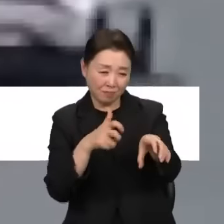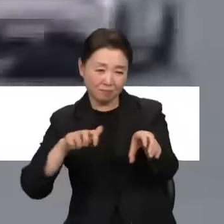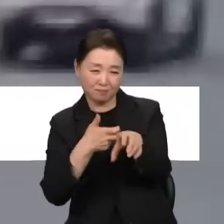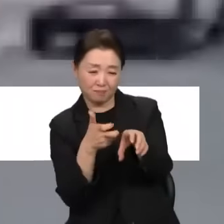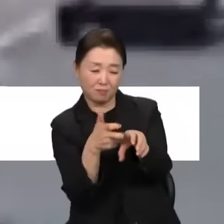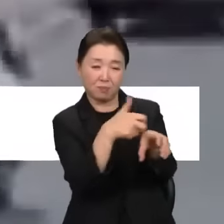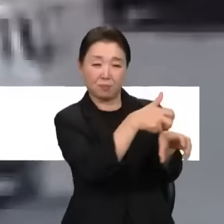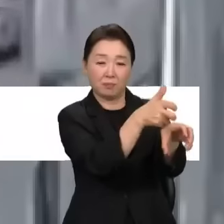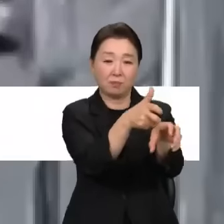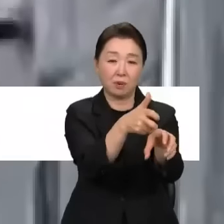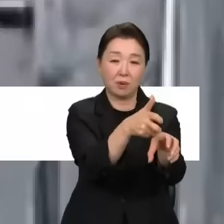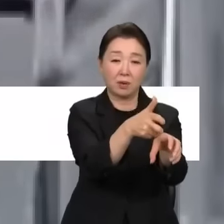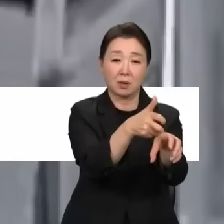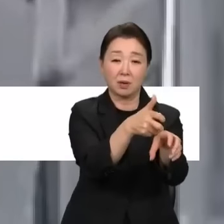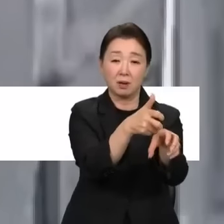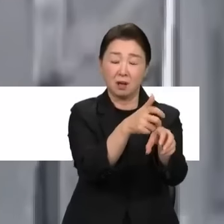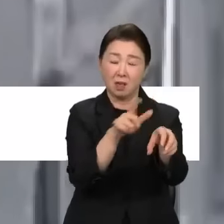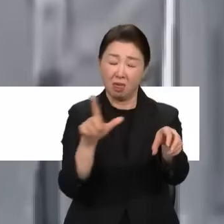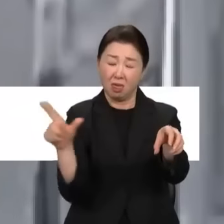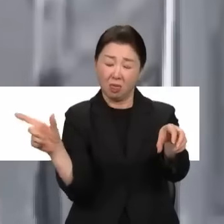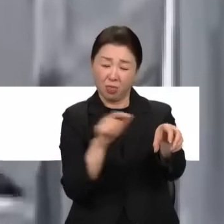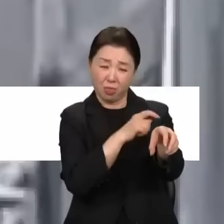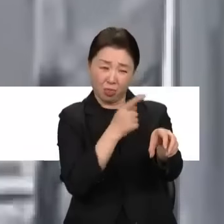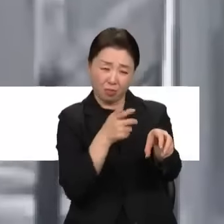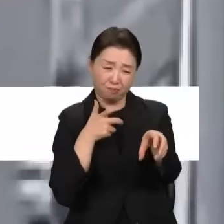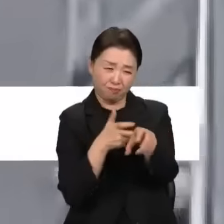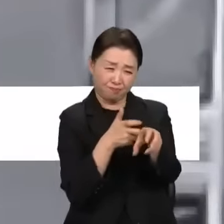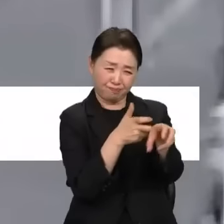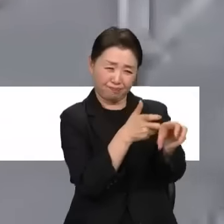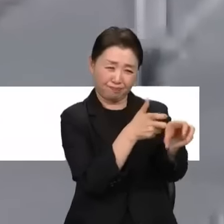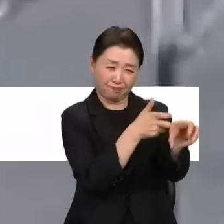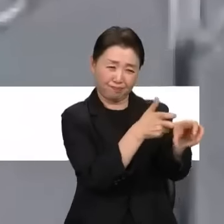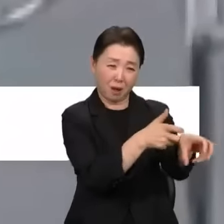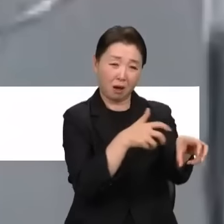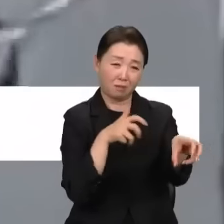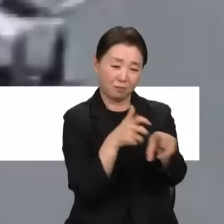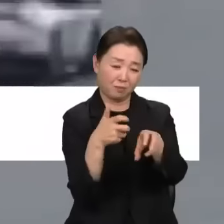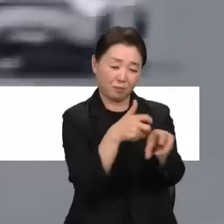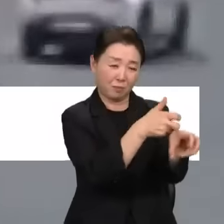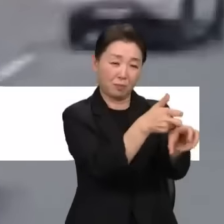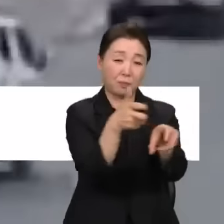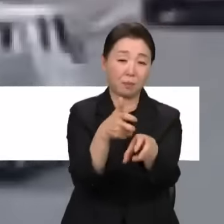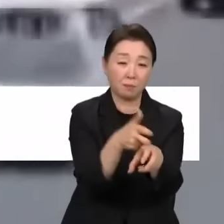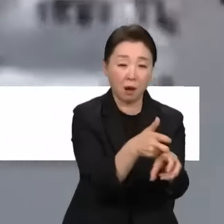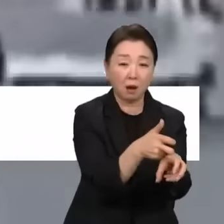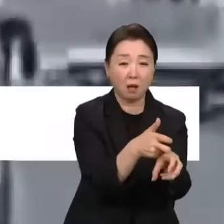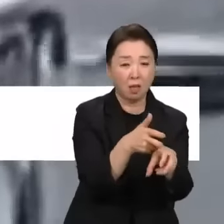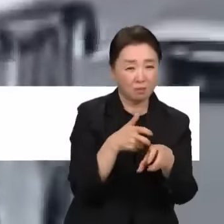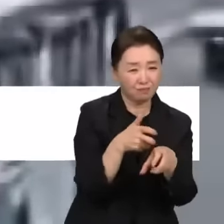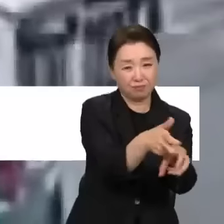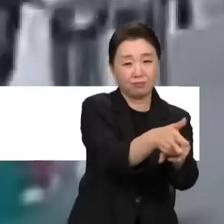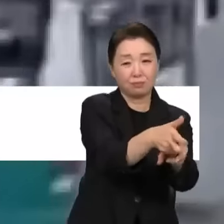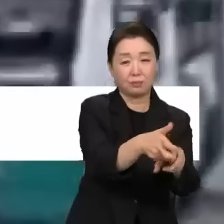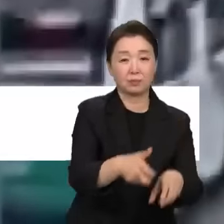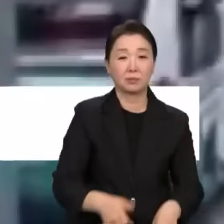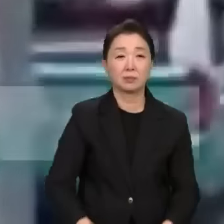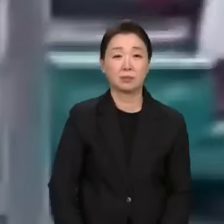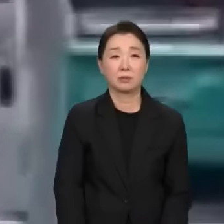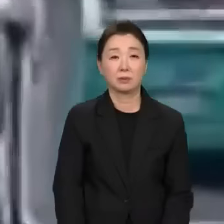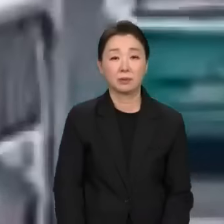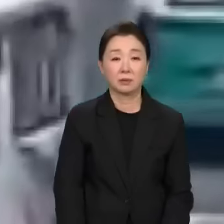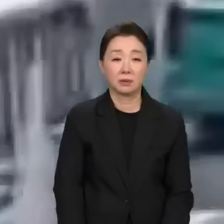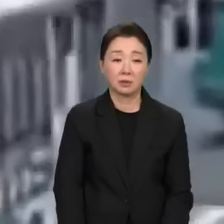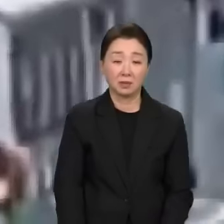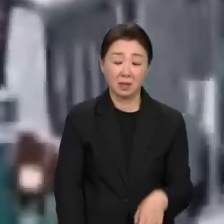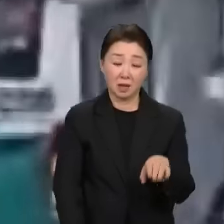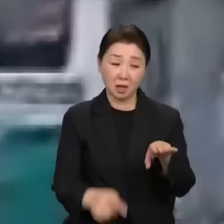피하지 못했습니다 속도를 이기지 못한 화물차는 뒤에서부터 차례로 들이받으며 앞으로 밀고 들어왔습니다 가장